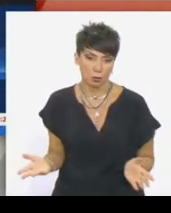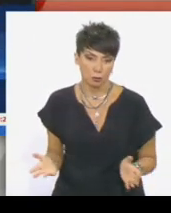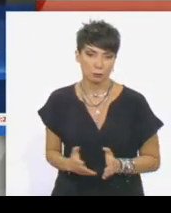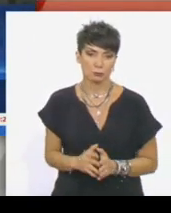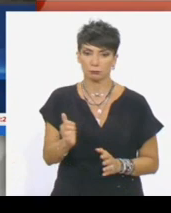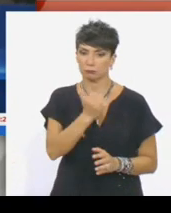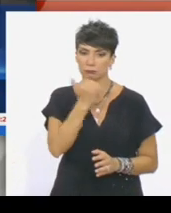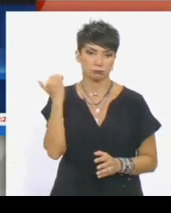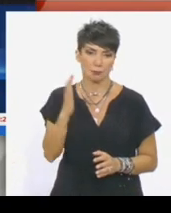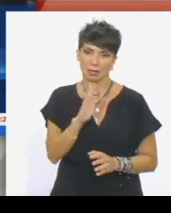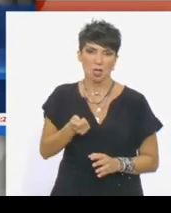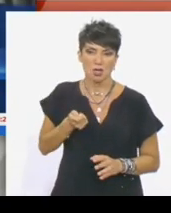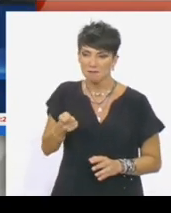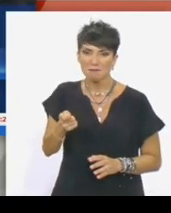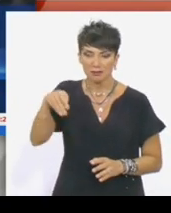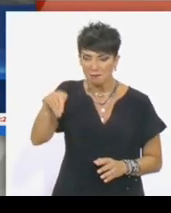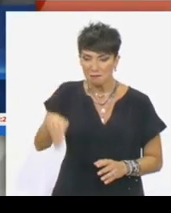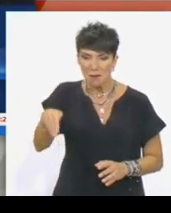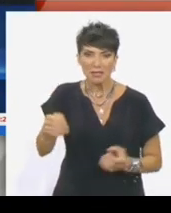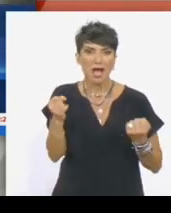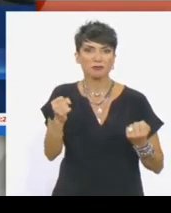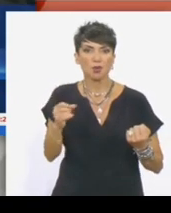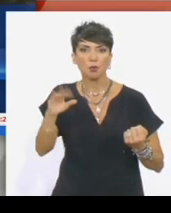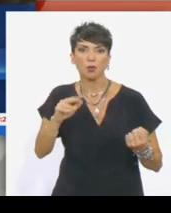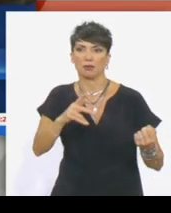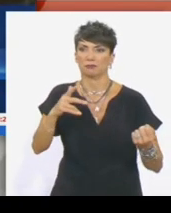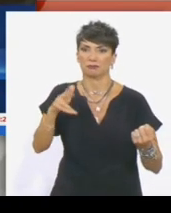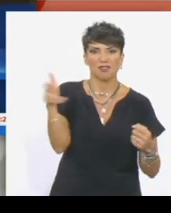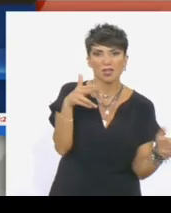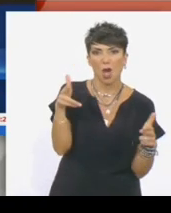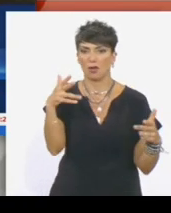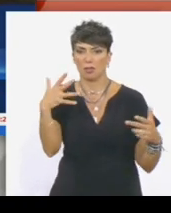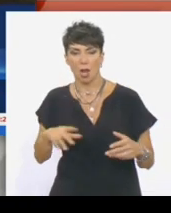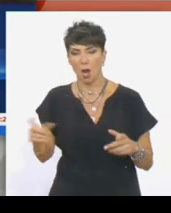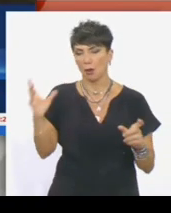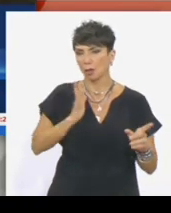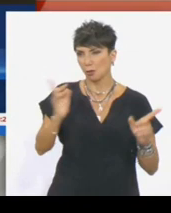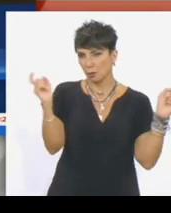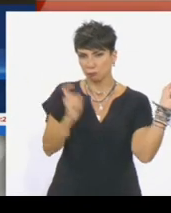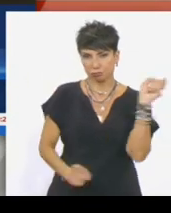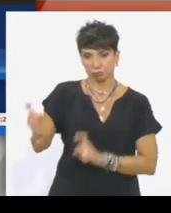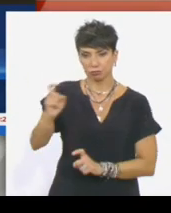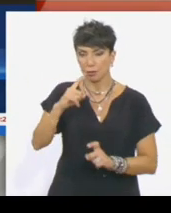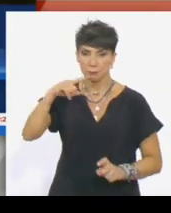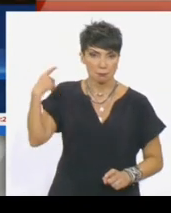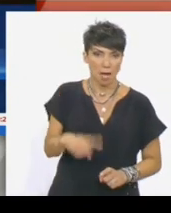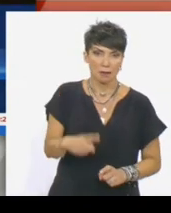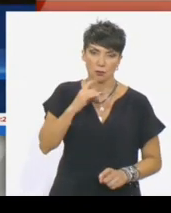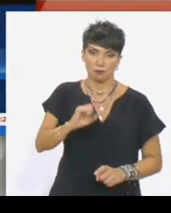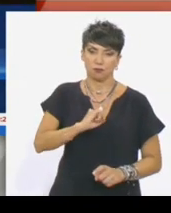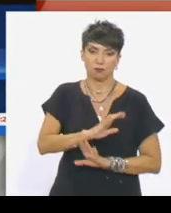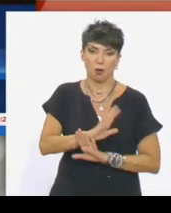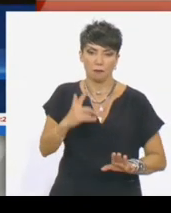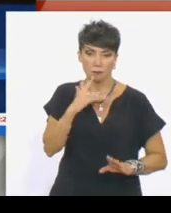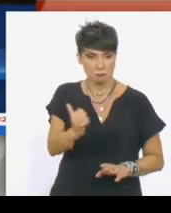Είμαι μετανιωμένος, το μαχαίρι το είχα στο αμάξι για τα γυρίσματα ενός βίντεο κλιπ. Το άτομο με το οποίο διαπληκτιστήκαμε μας έβρισε και φοβηθήκαμε. Εμείς